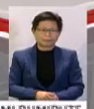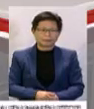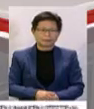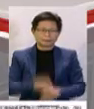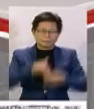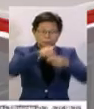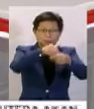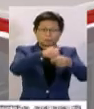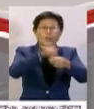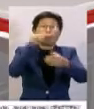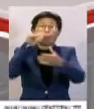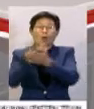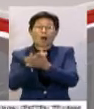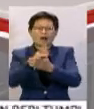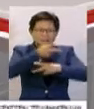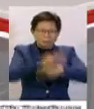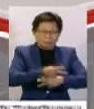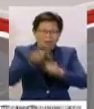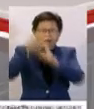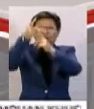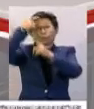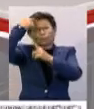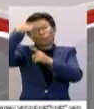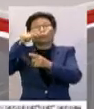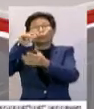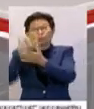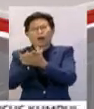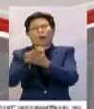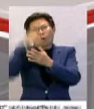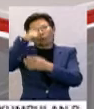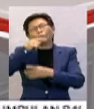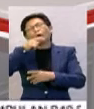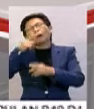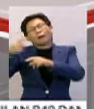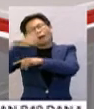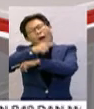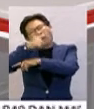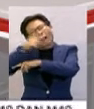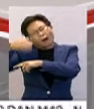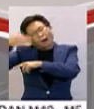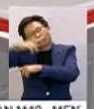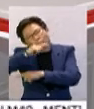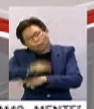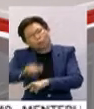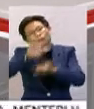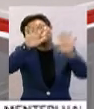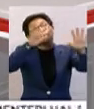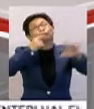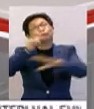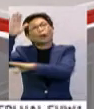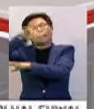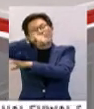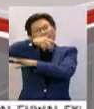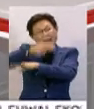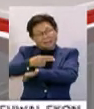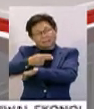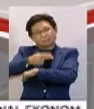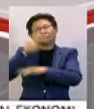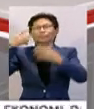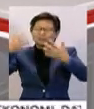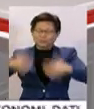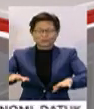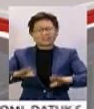insentif suri, skim simpanan khas untuk suri rumah di hari tua ialah sebahagian daripada 10 janji Pakatan Harapan PH yang